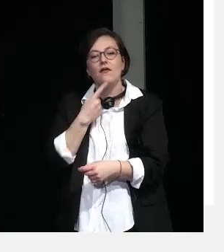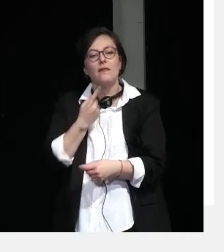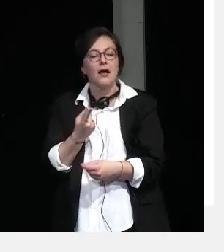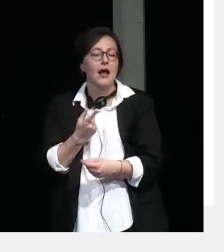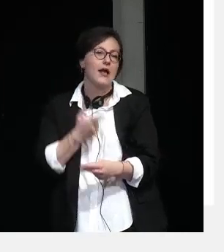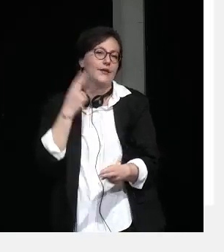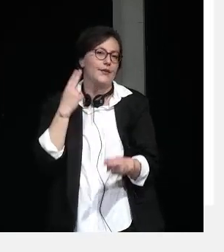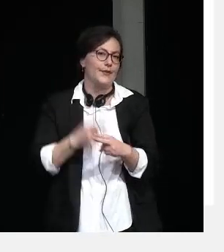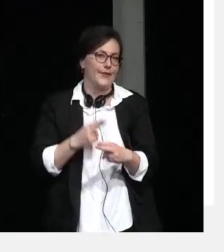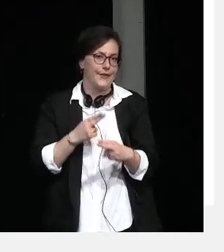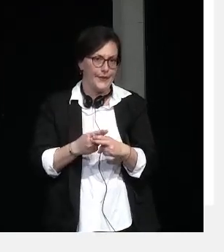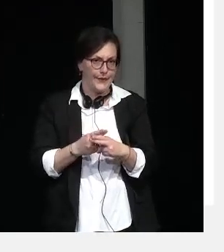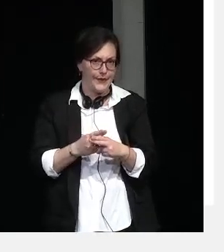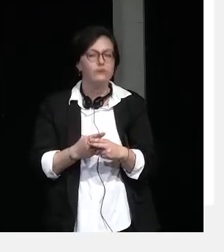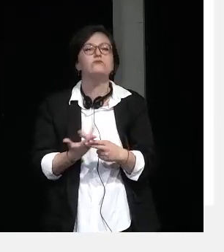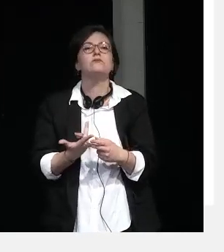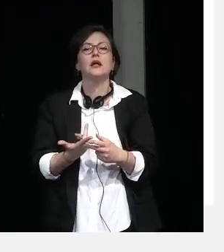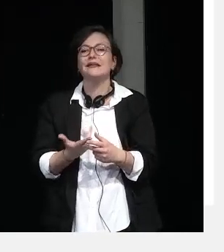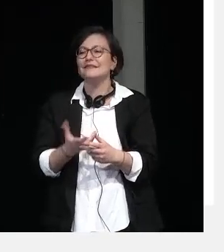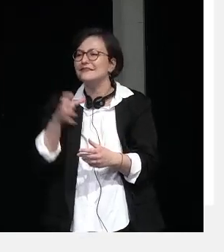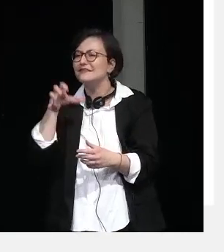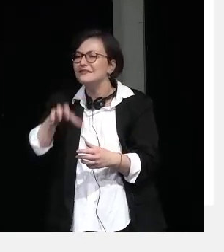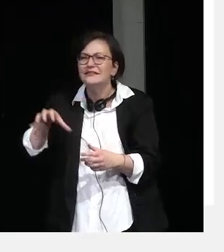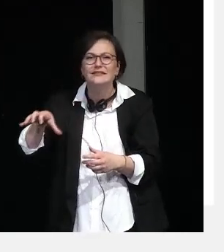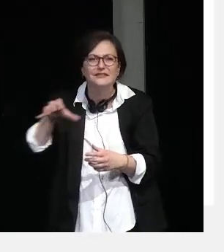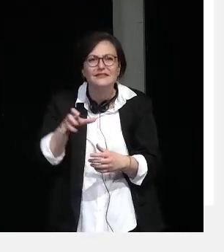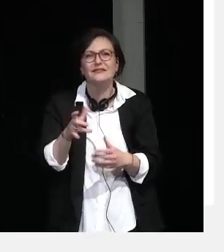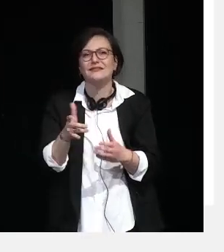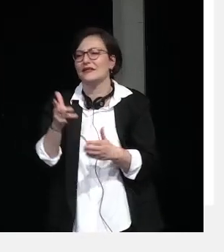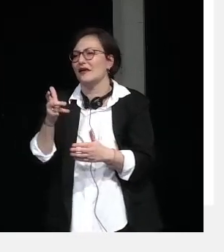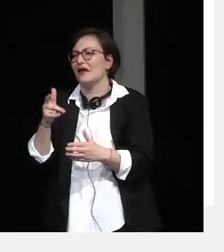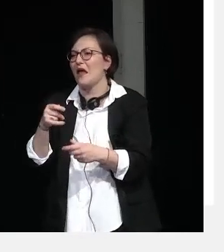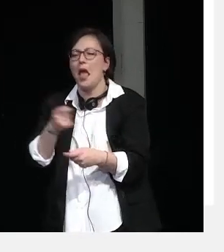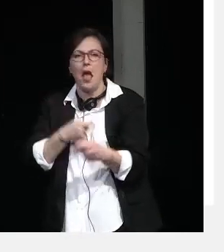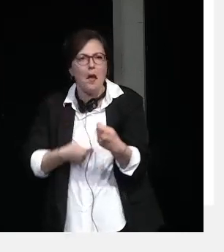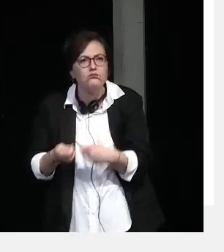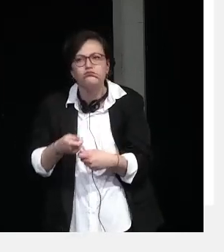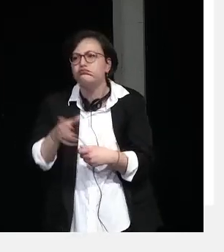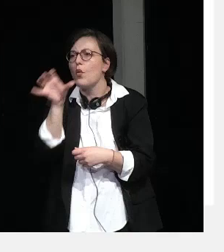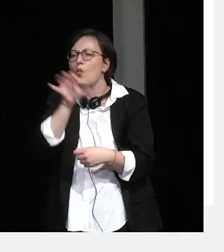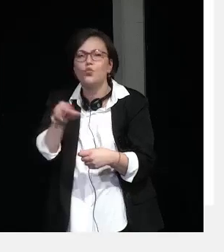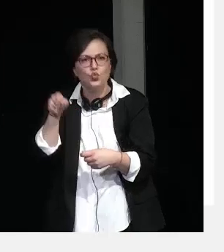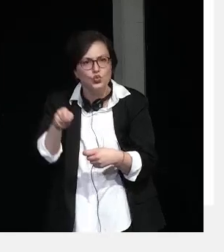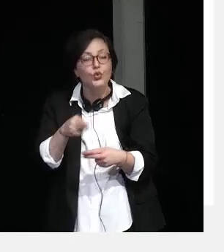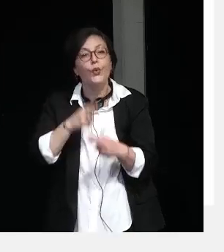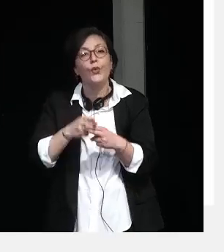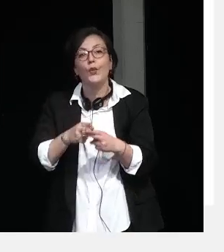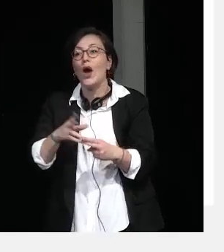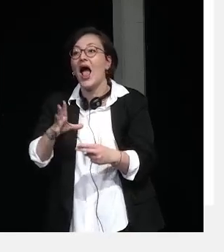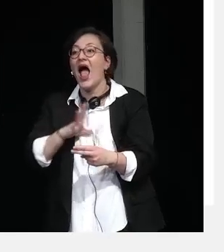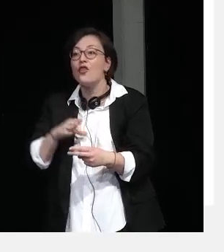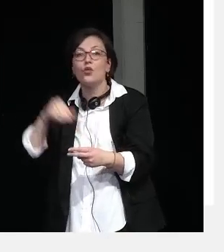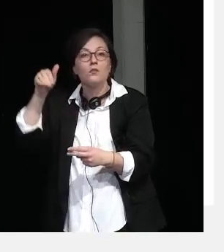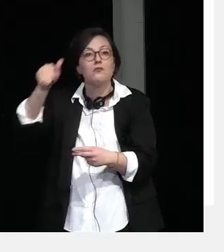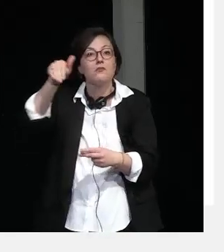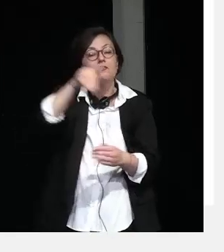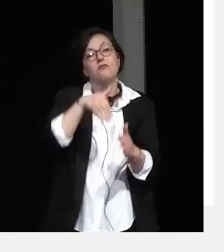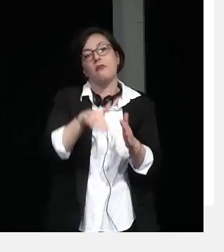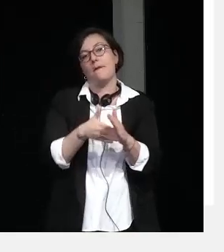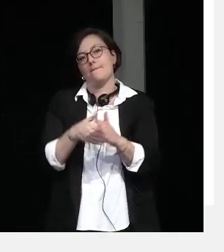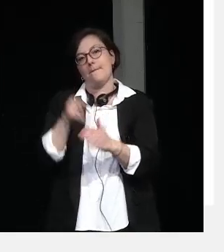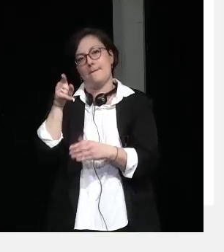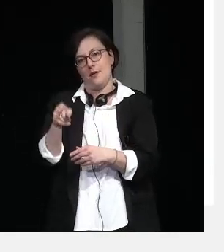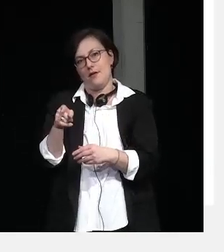τις επιχειρήσεις, είναι το ανθρώπινο δυναμικό. Και στα μουσεία αυτό που ανέφερες είναι αυτό που λείπει, είναι το ανθρώπινο δυναμικό. Είναι μια παρατήρηση